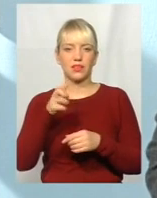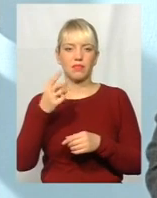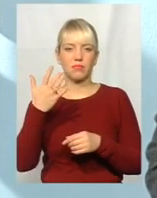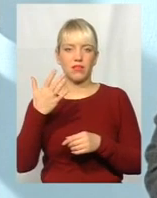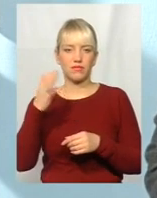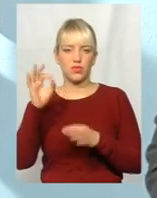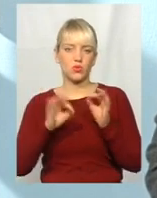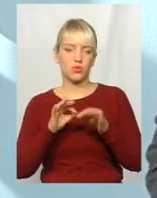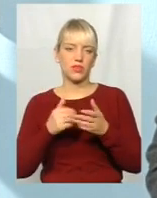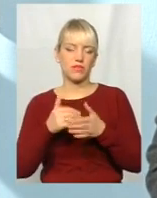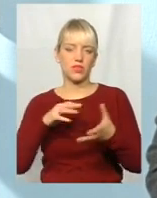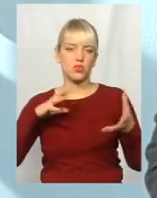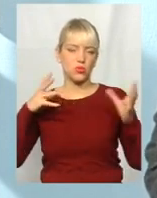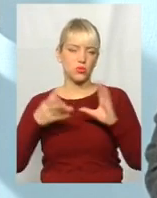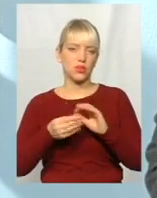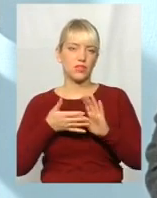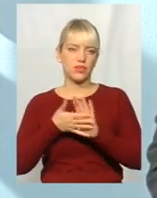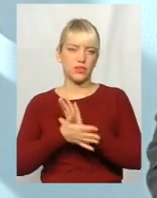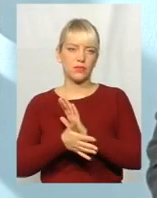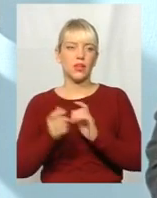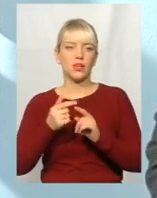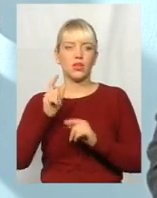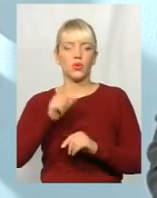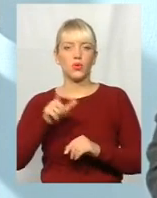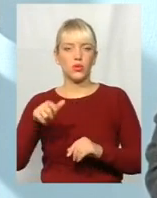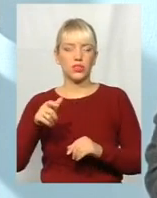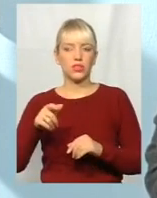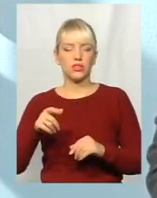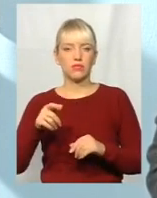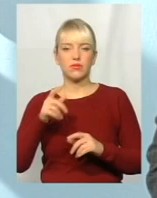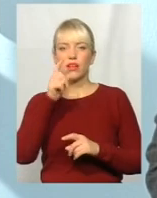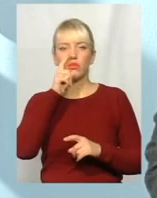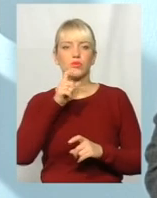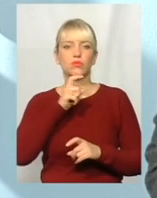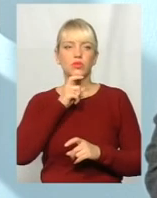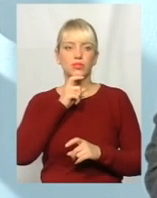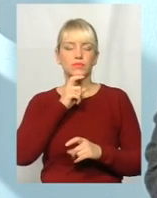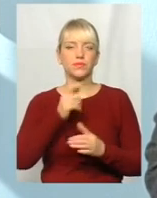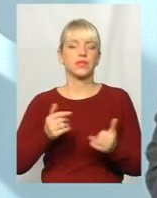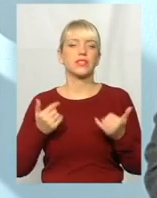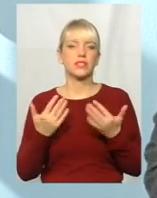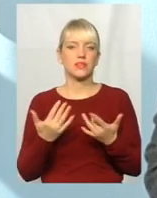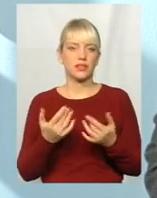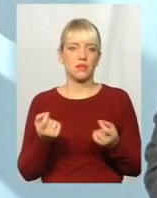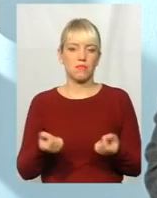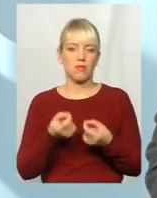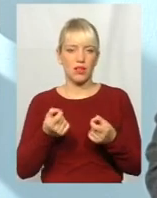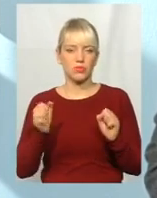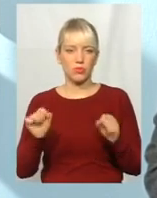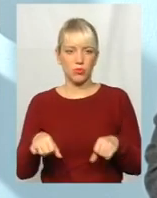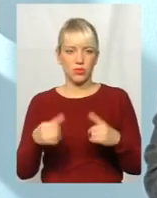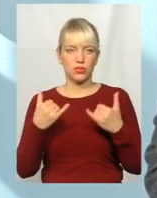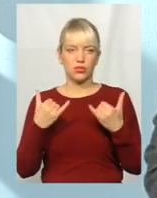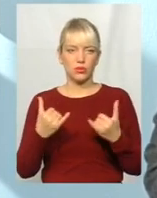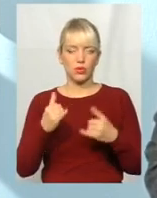від всіх сукупних витрат. Тобто люди часом і не розуміють, наскільки мало спроможний